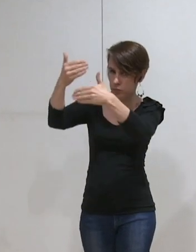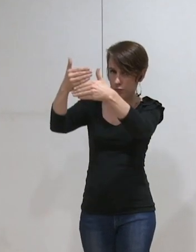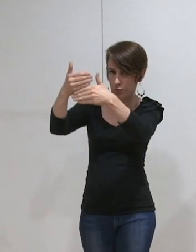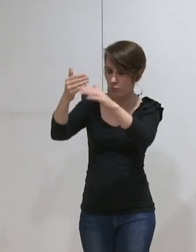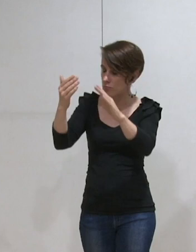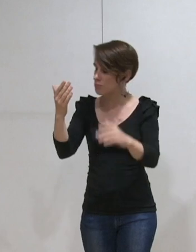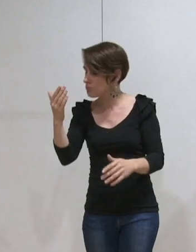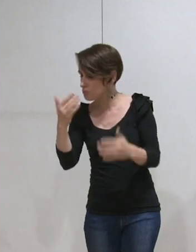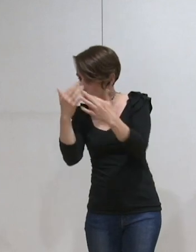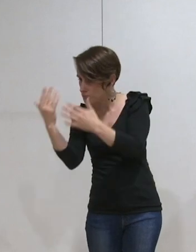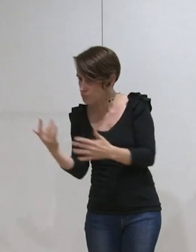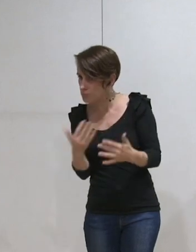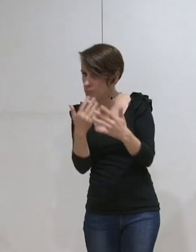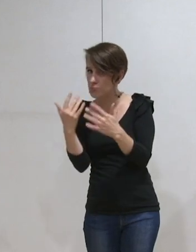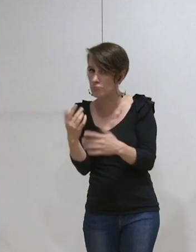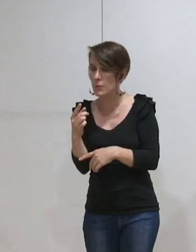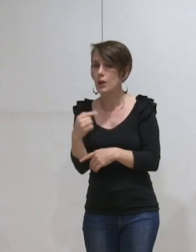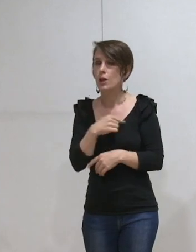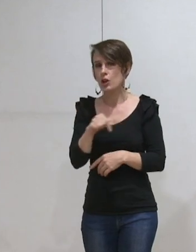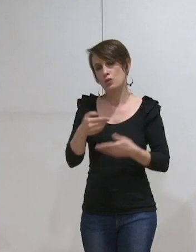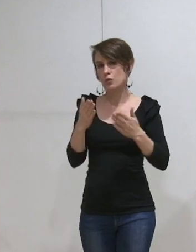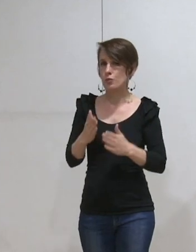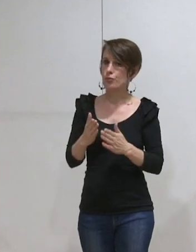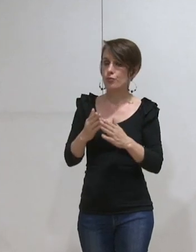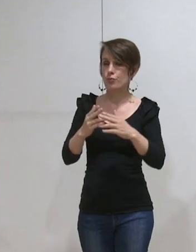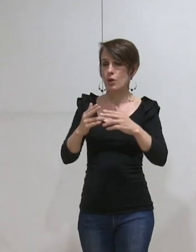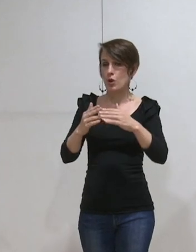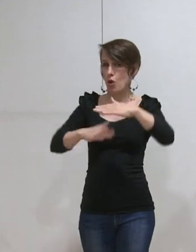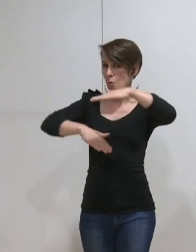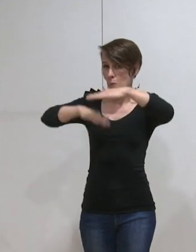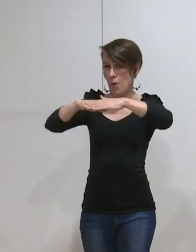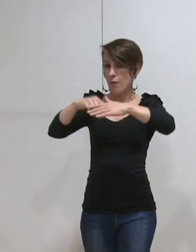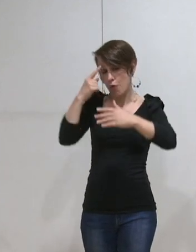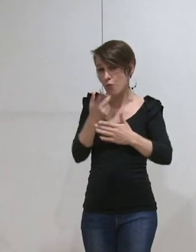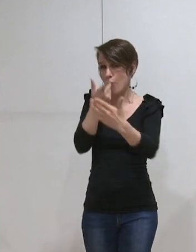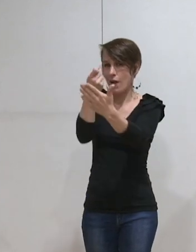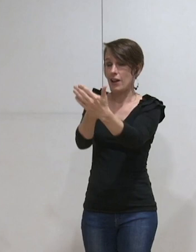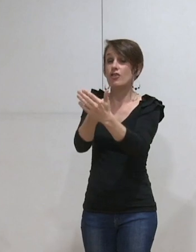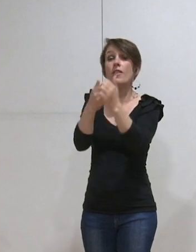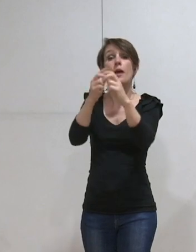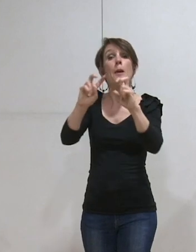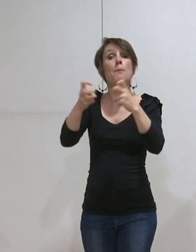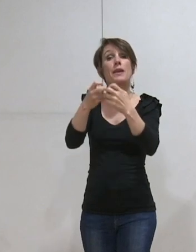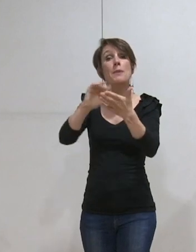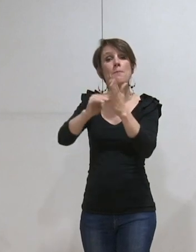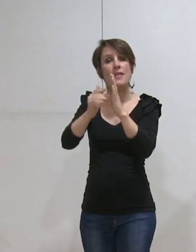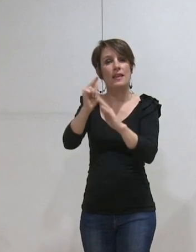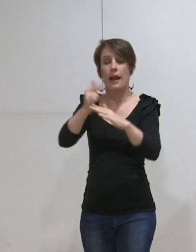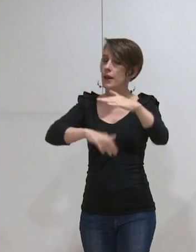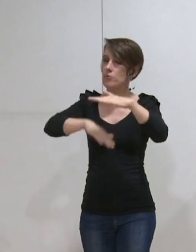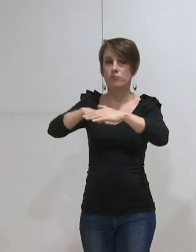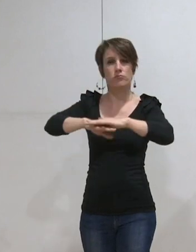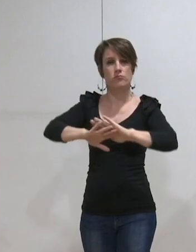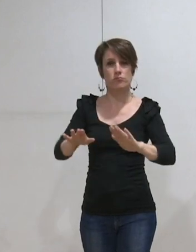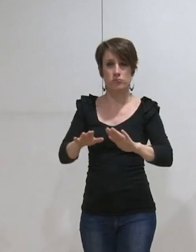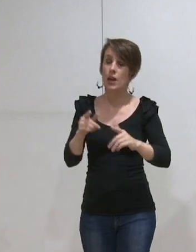d'établir le niveau du plafond d'achat pour pour et bien le mètre carré de de logement et bien nous